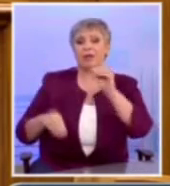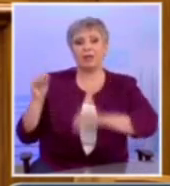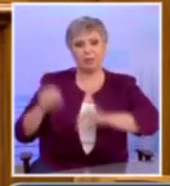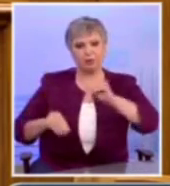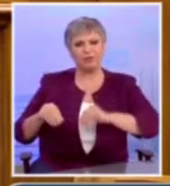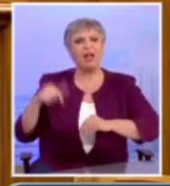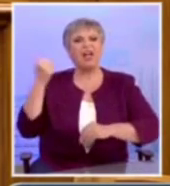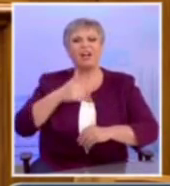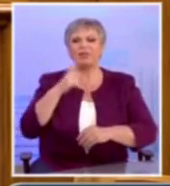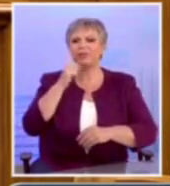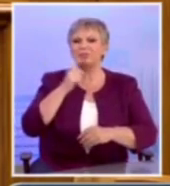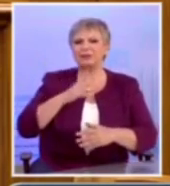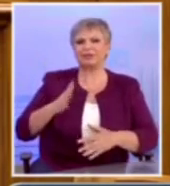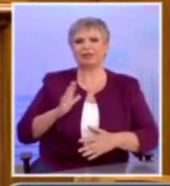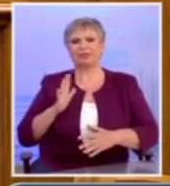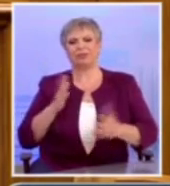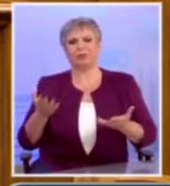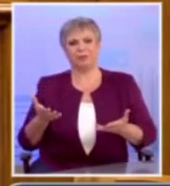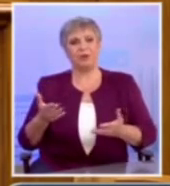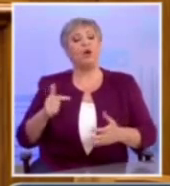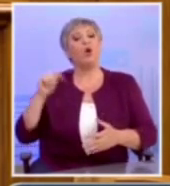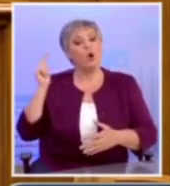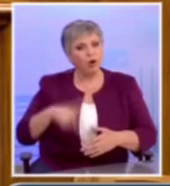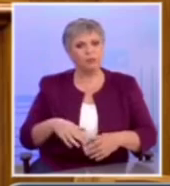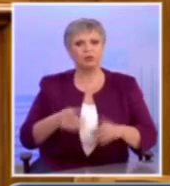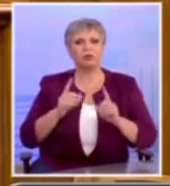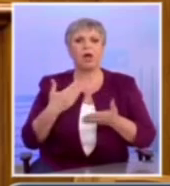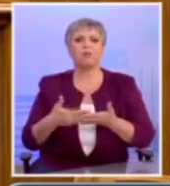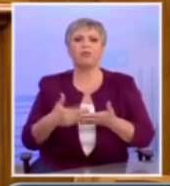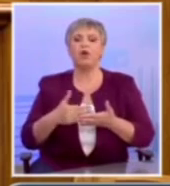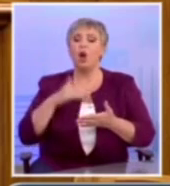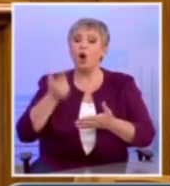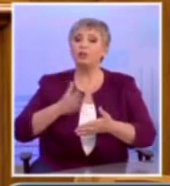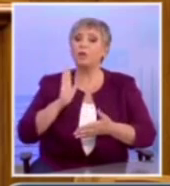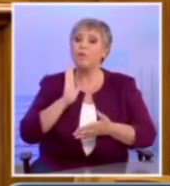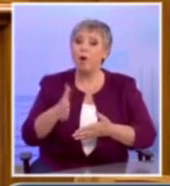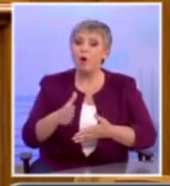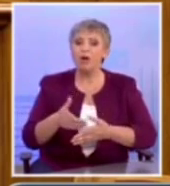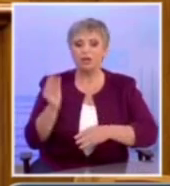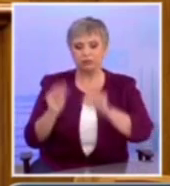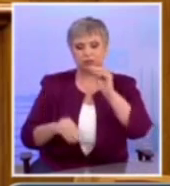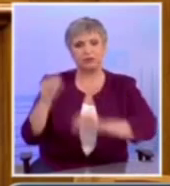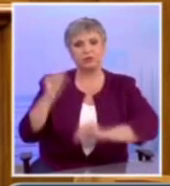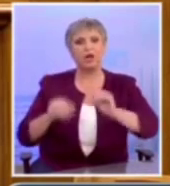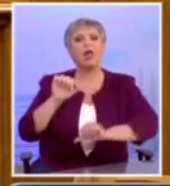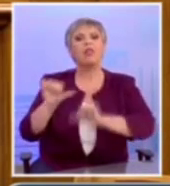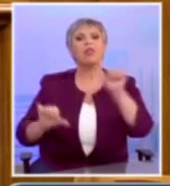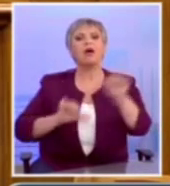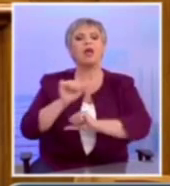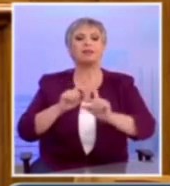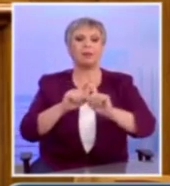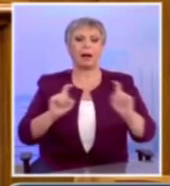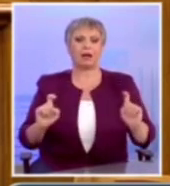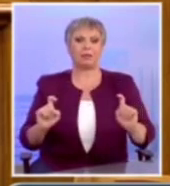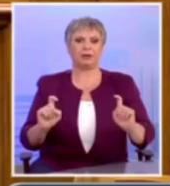Φαίνεται αντιθέτως ότι η λαϊκή παρέμβαση μπορεί να αλλάξει τα πράγματα. Άλλαξε πρώτα ότι η έκθεση